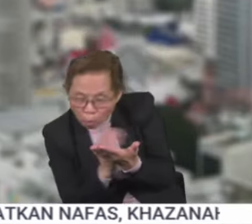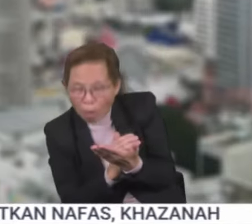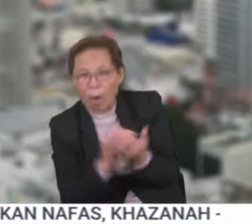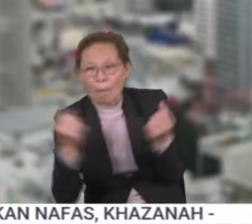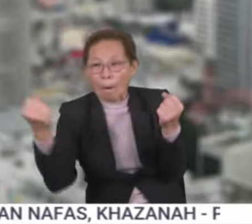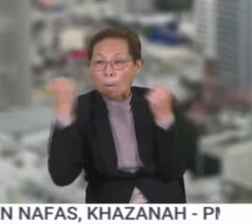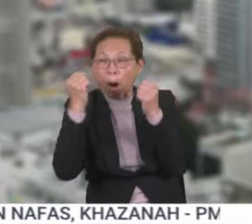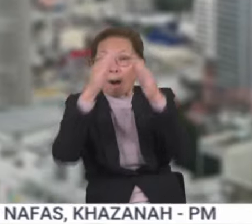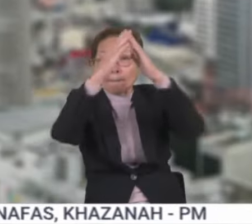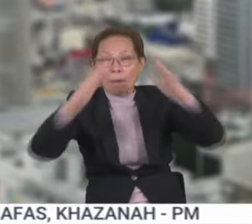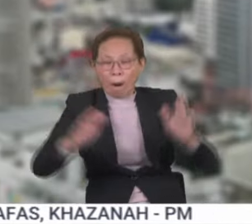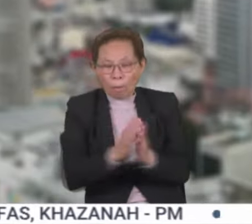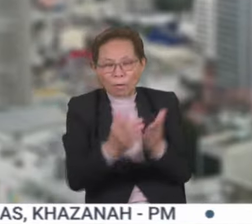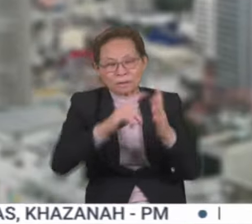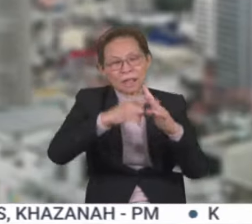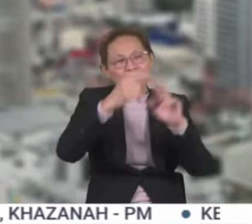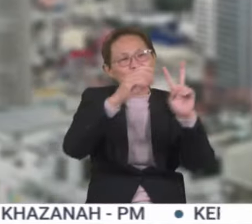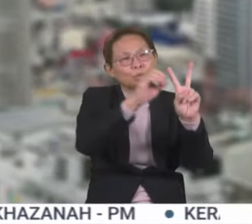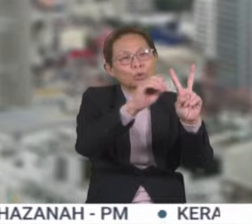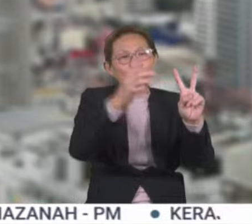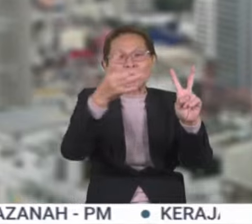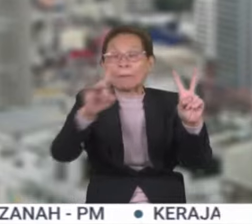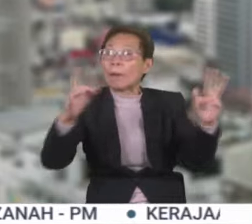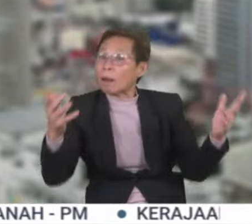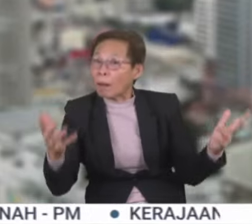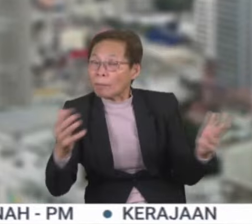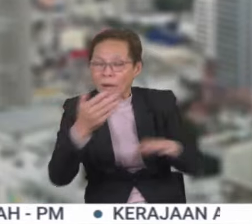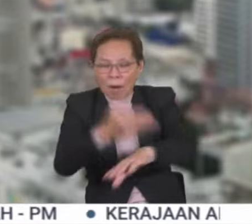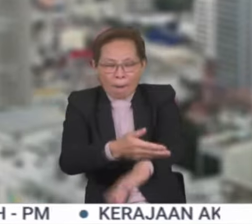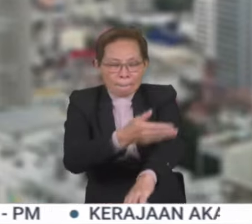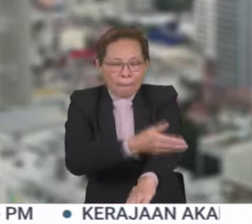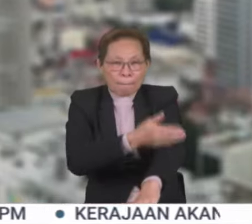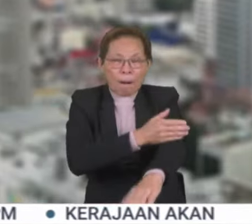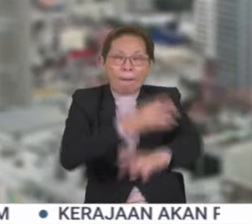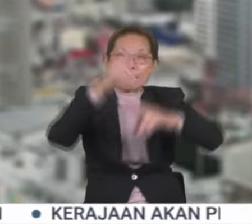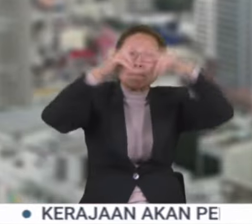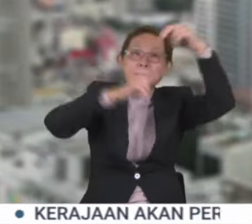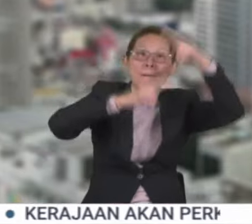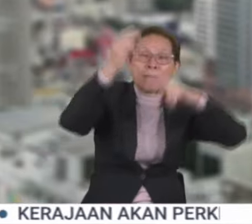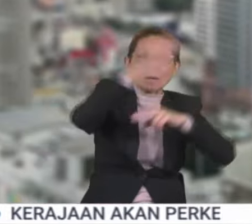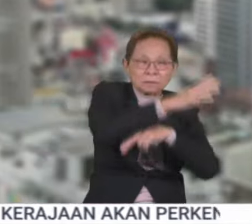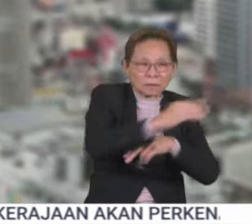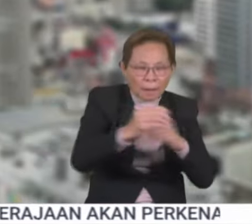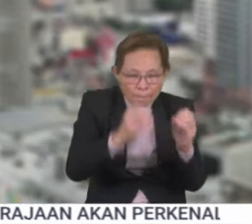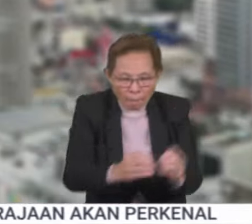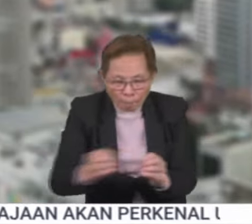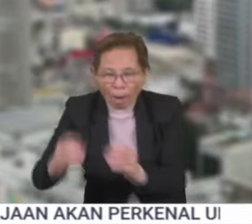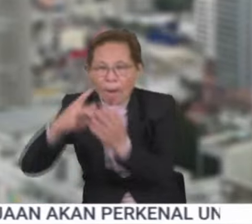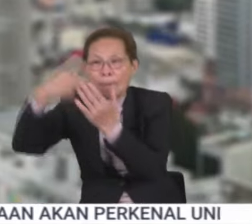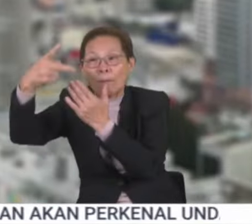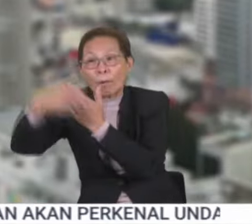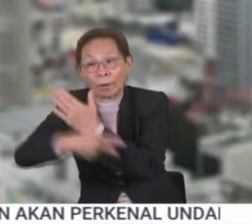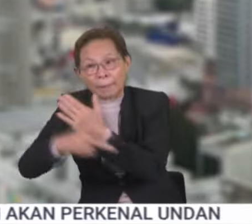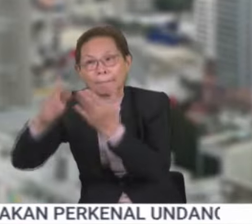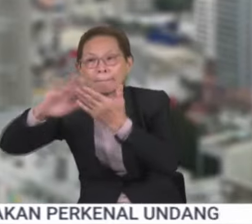perpustakaan itu bermula sejak 2018 melalui penaik tarafan bangunan dan penganjuran program